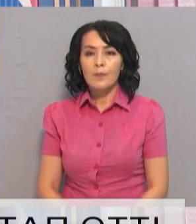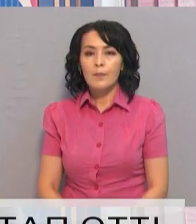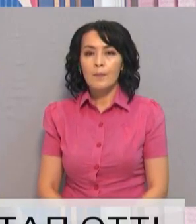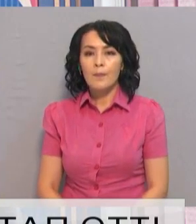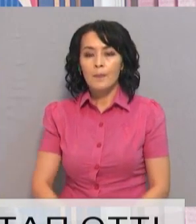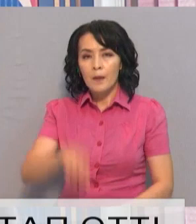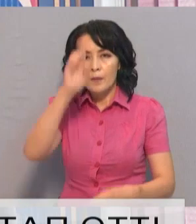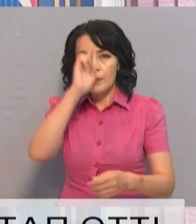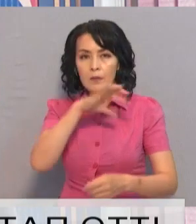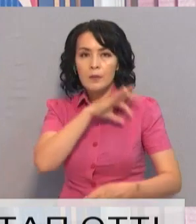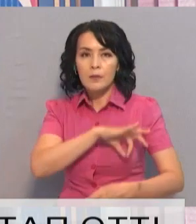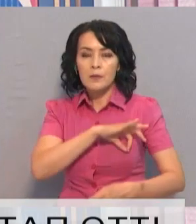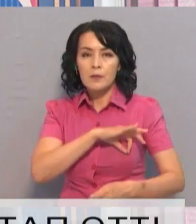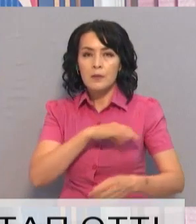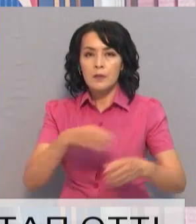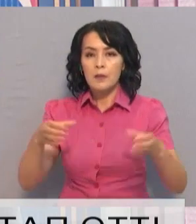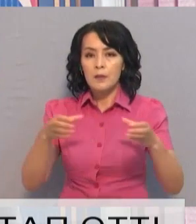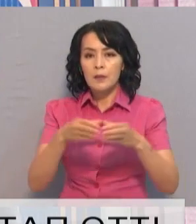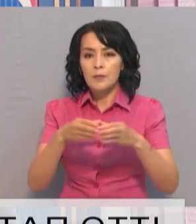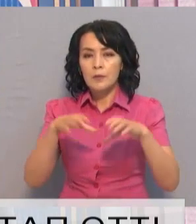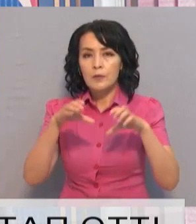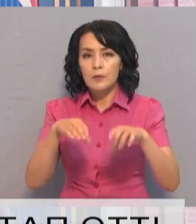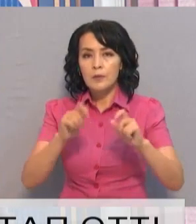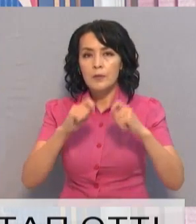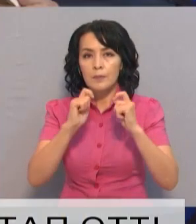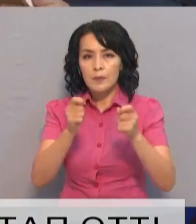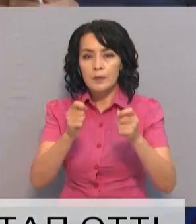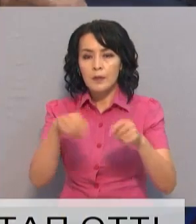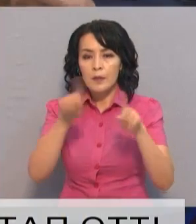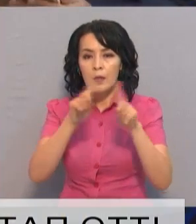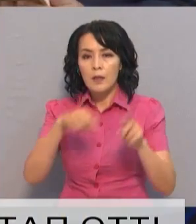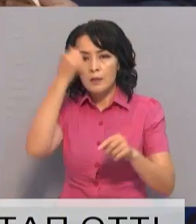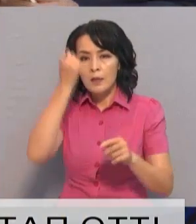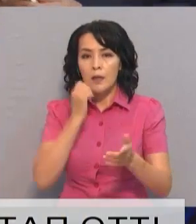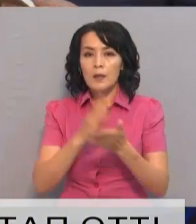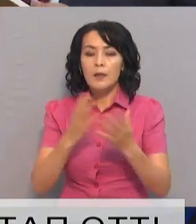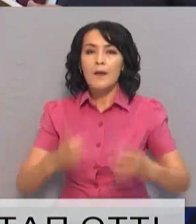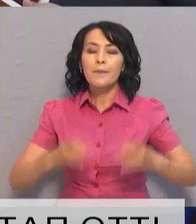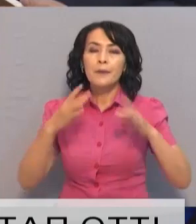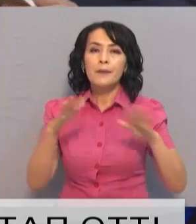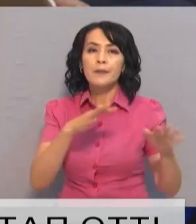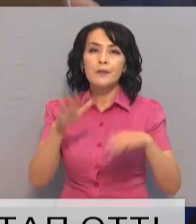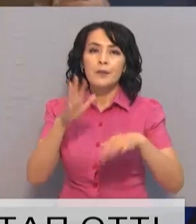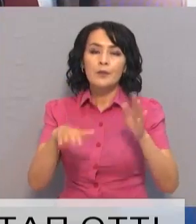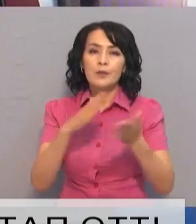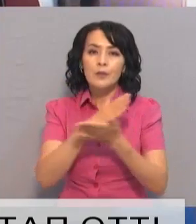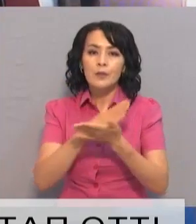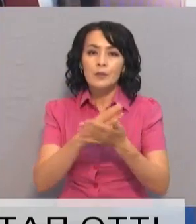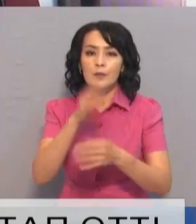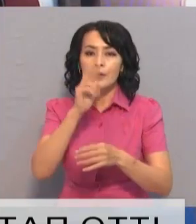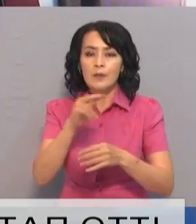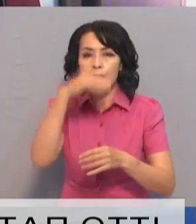ақ мемлекеттік кірістер комитетінің төрағасы атынан берілген алғыс хаттарымыз бар. Мерекелік шарада үздік қызметкер